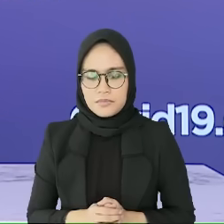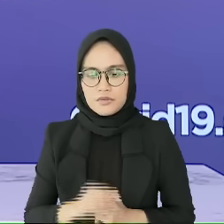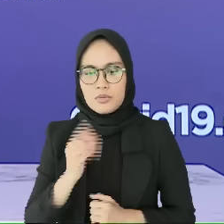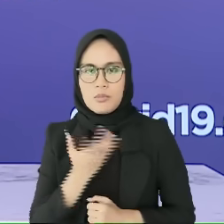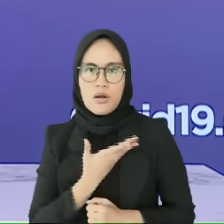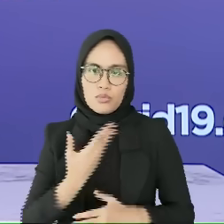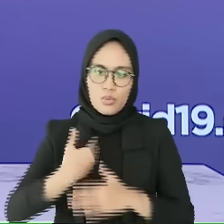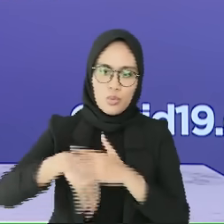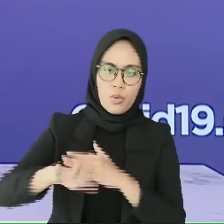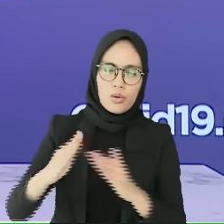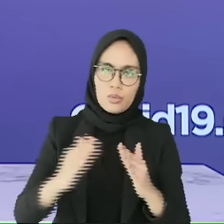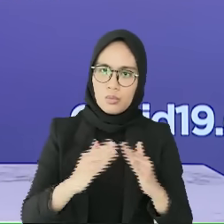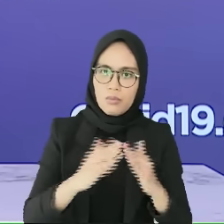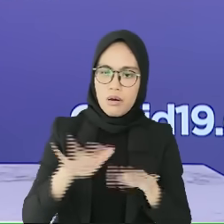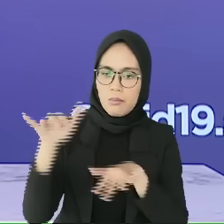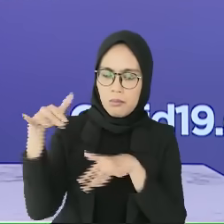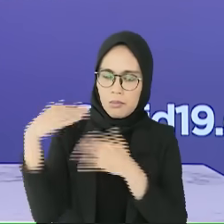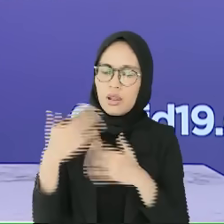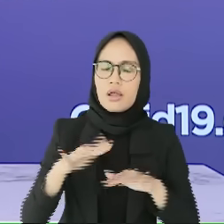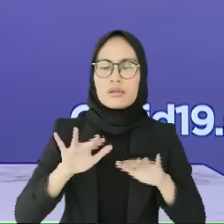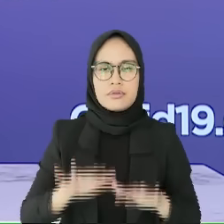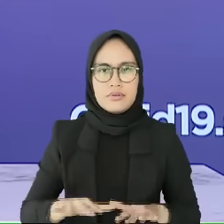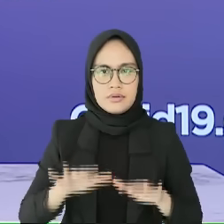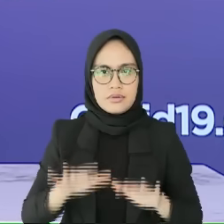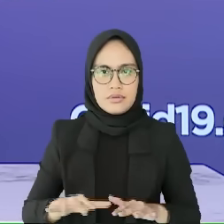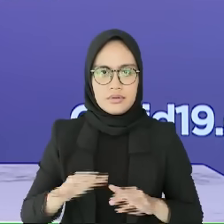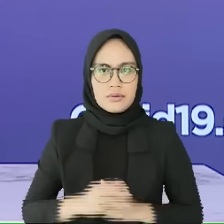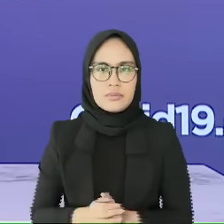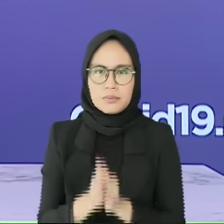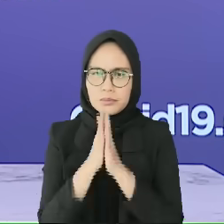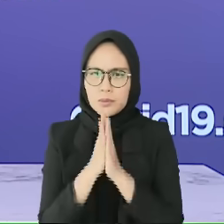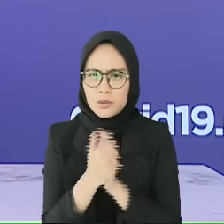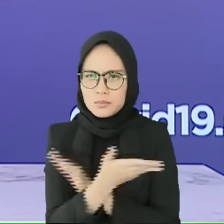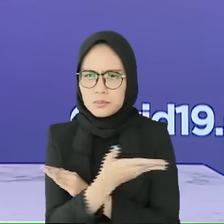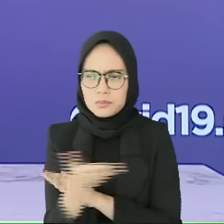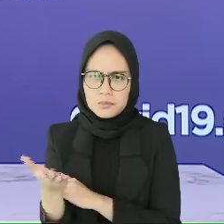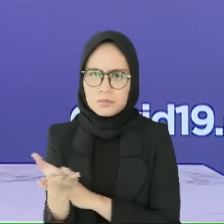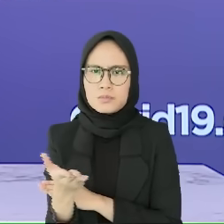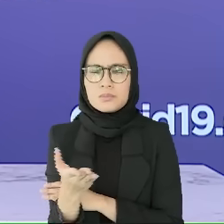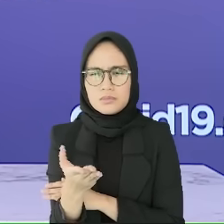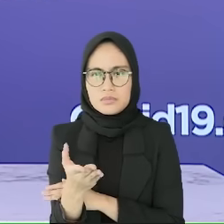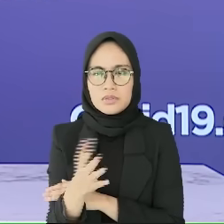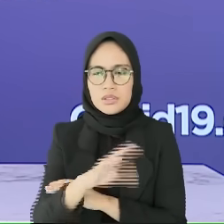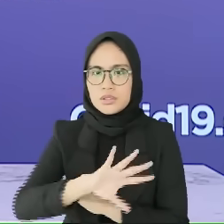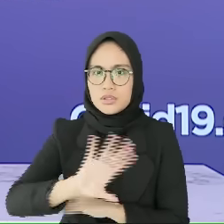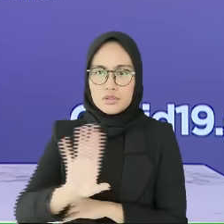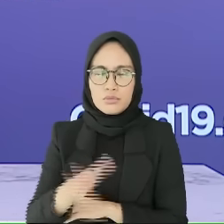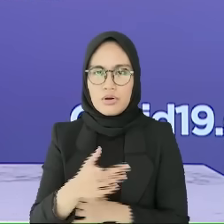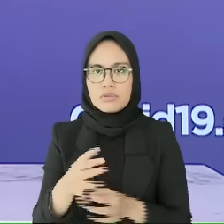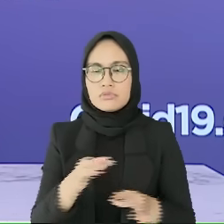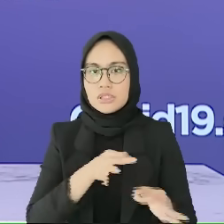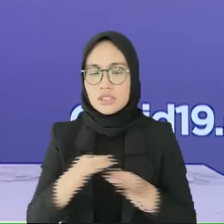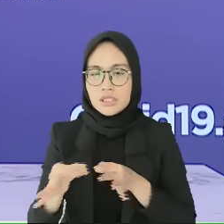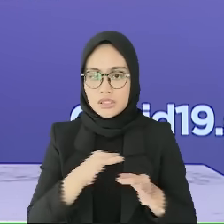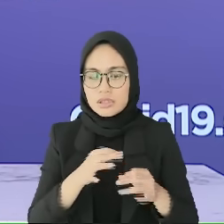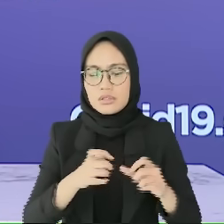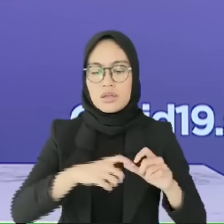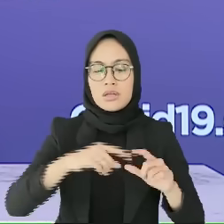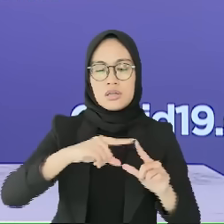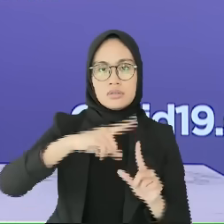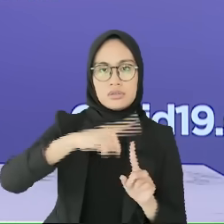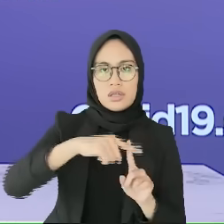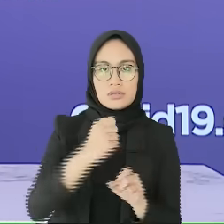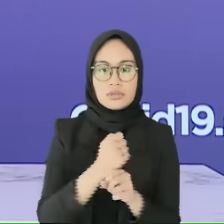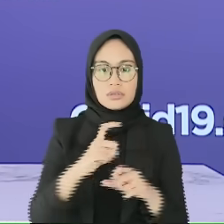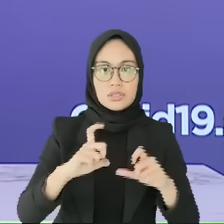beraktivitas di dalam pusat perbelanjaan. Selain itu, dimohon agar Satgas di fasilitas publik melakukan upaya penegakan